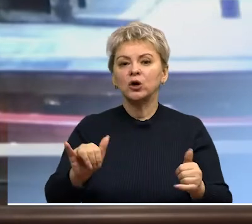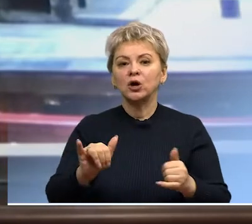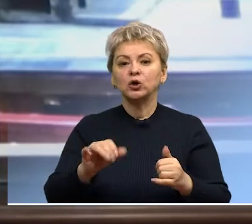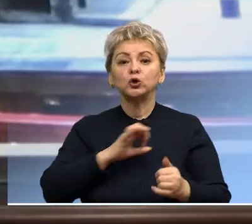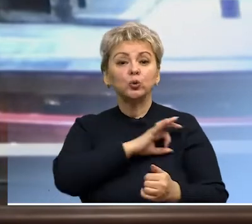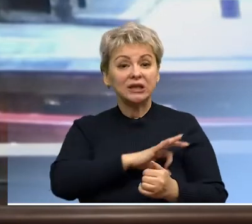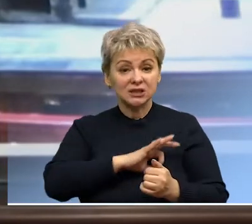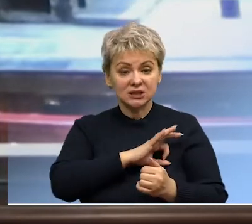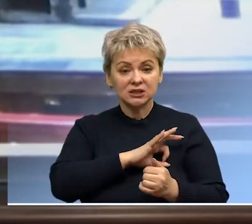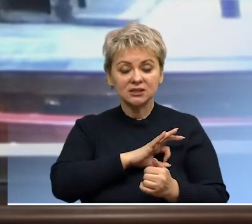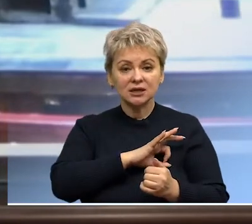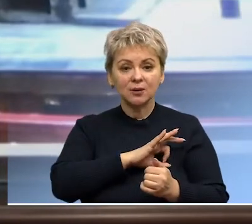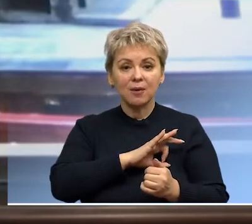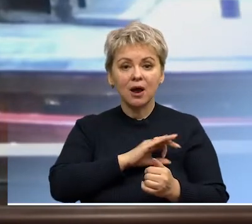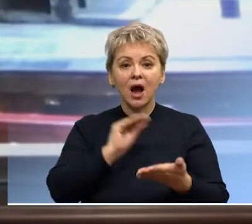с юридическим